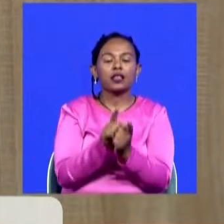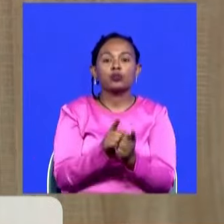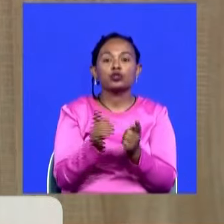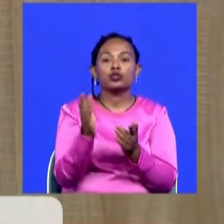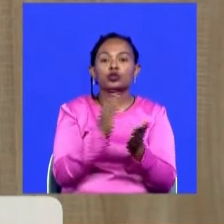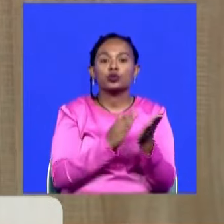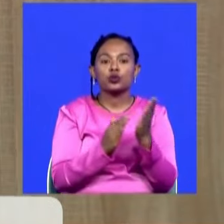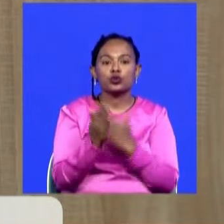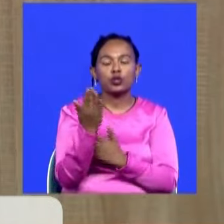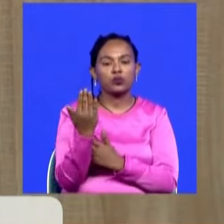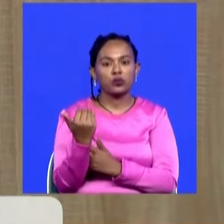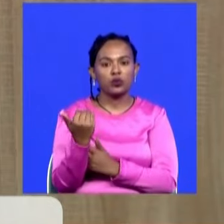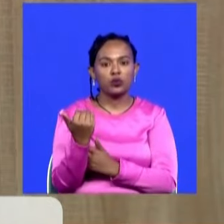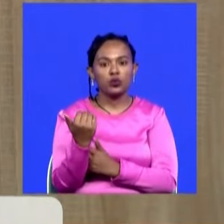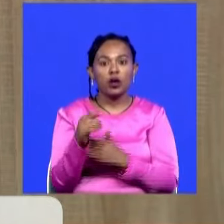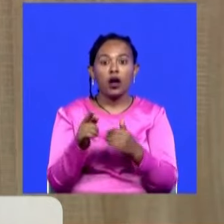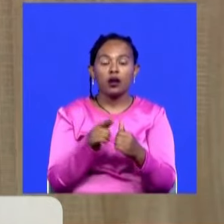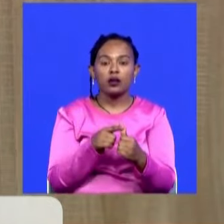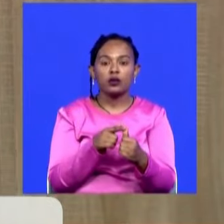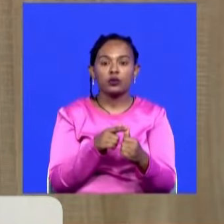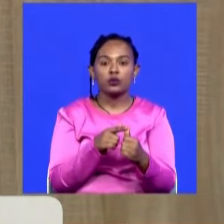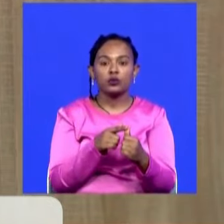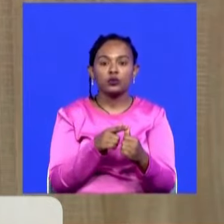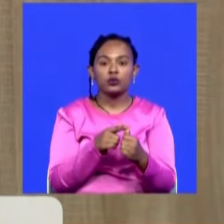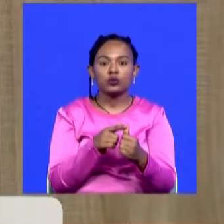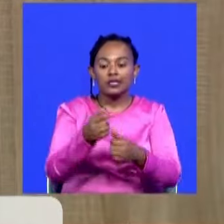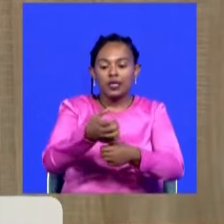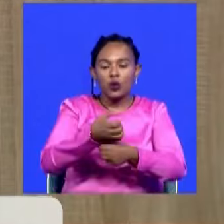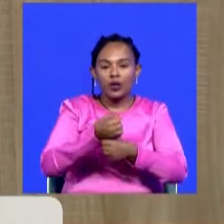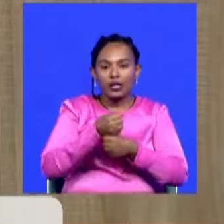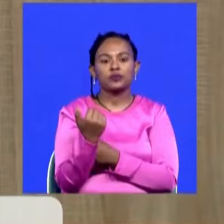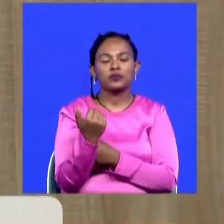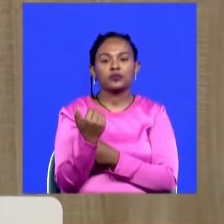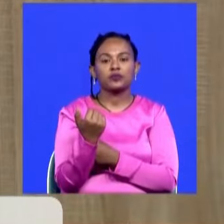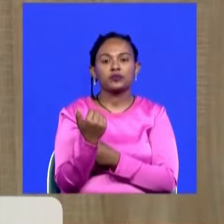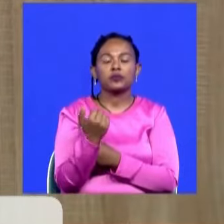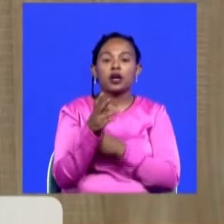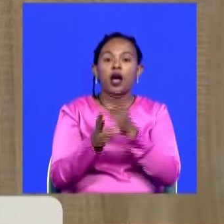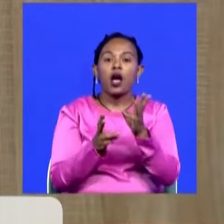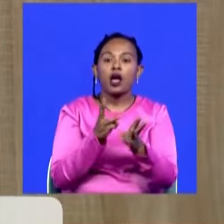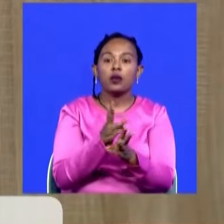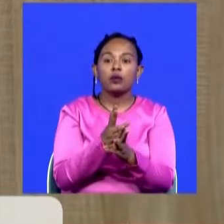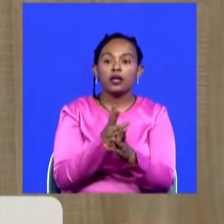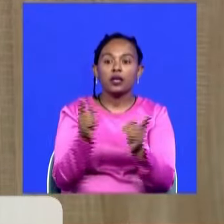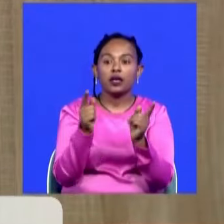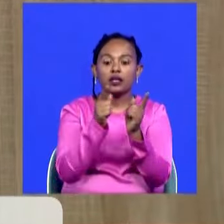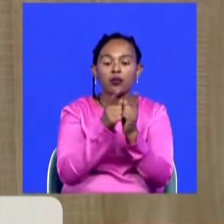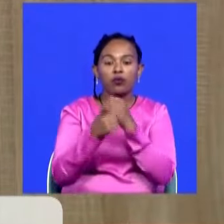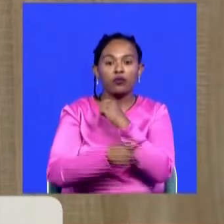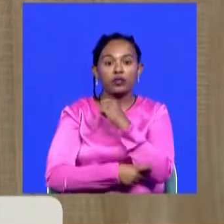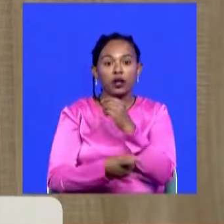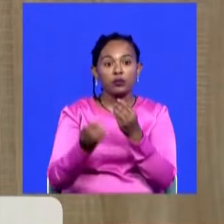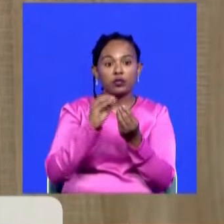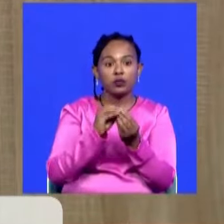ተግዳሮቶች ነበሩ። አንደኛው የወረስነው እዳ ዓለም ላይ ከገጠመው ፈተና በተጨማሪ